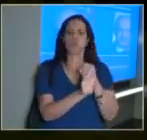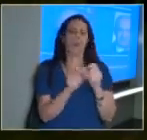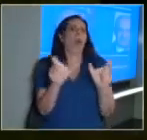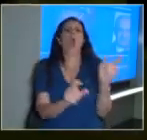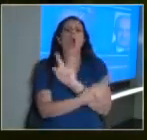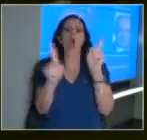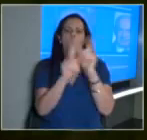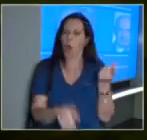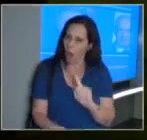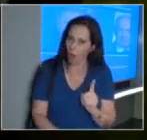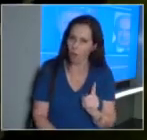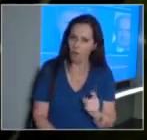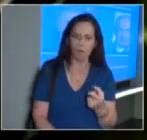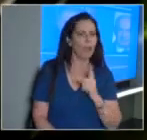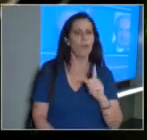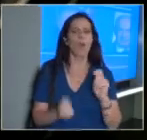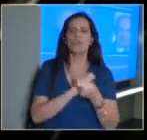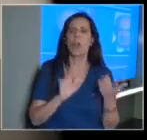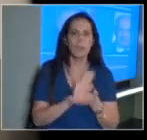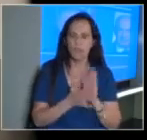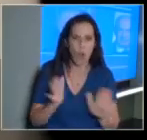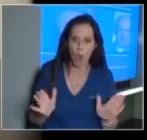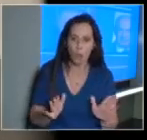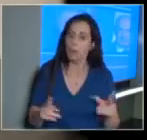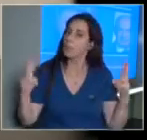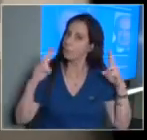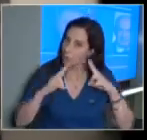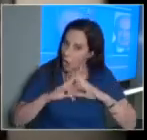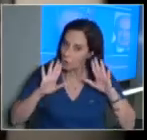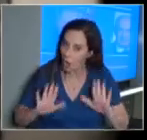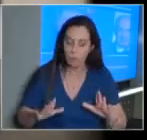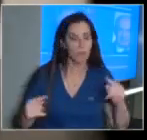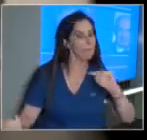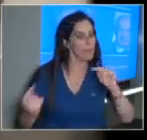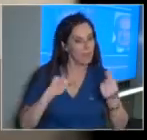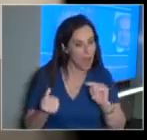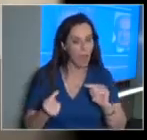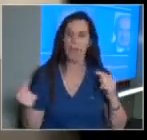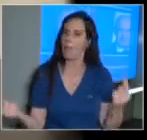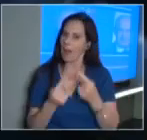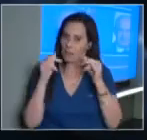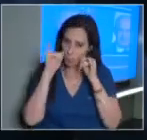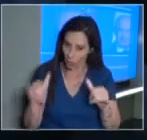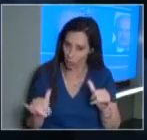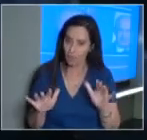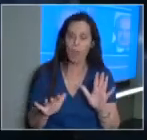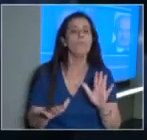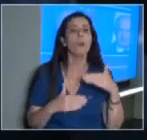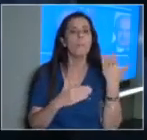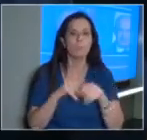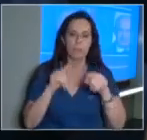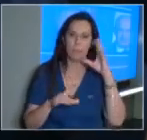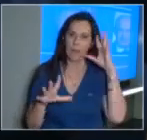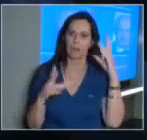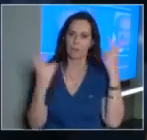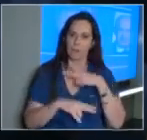בעמדה שלהם, מסרבים לשנות פסיק וסוגרים טלפון. הם מתכנסים בתוך החדר, מתווכחים, רבים, צועקים, מלבנים סוגיה, ובסוף גם מגיעים